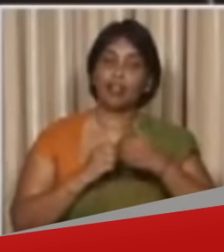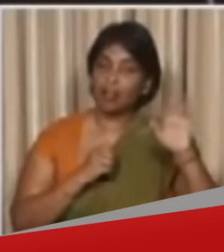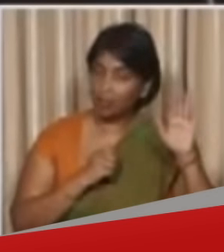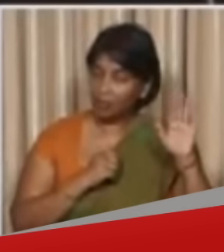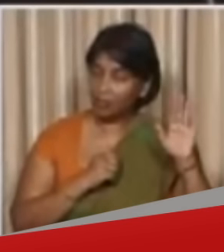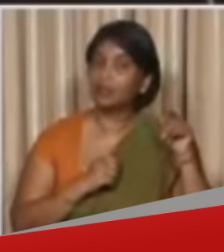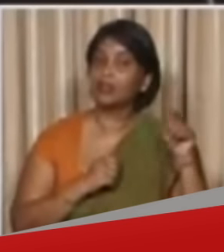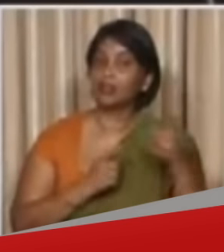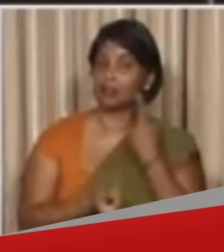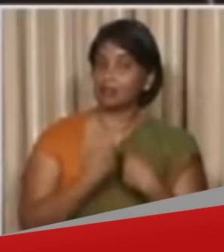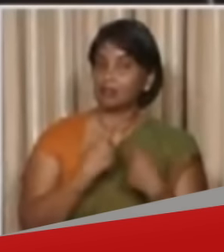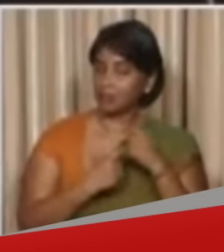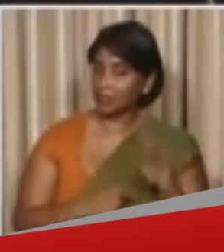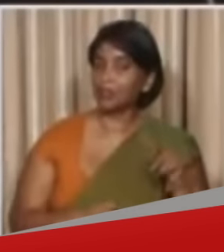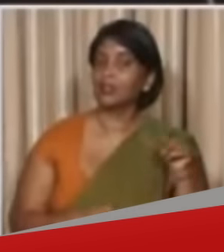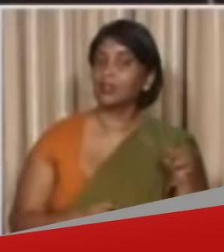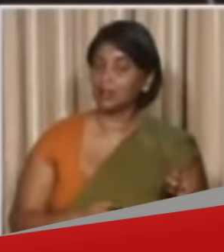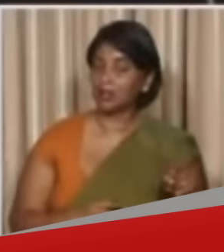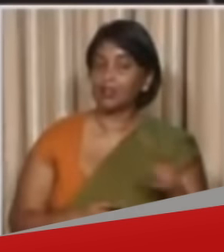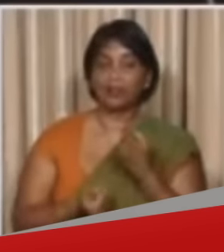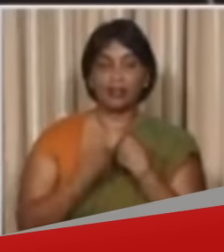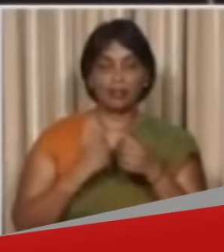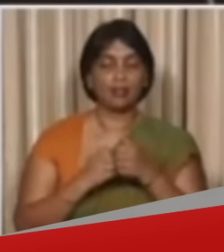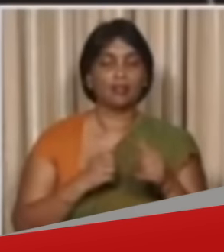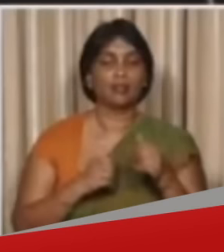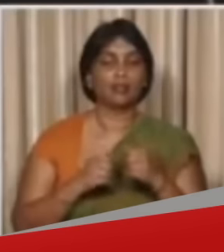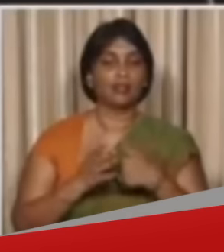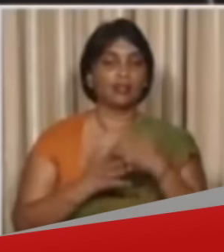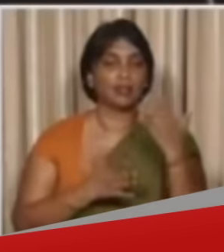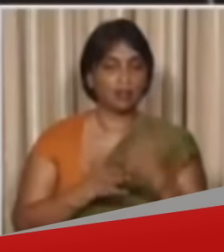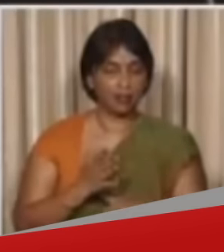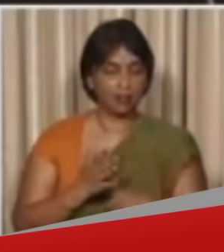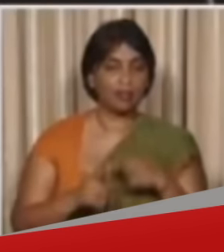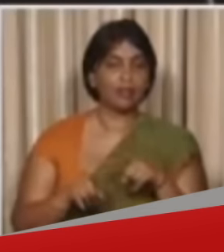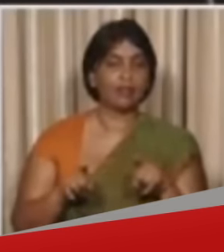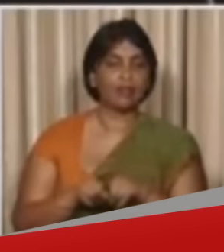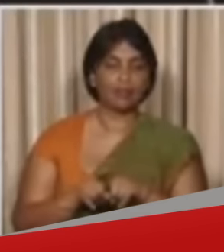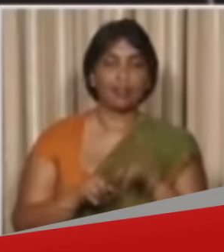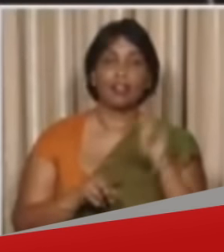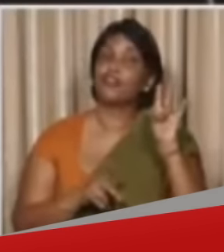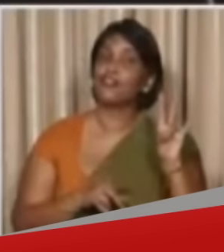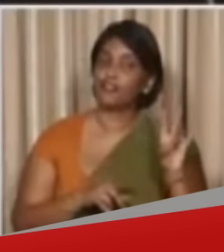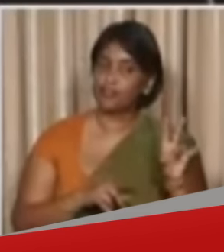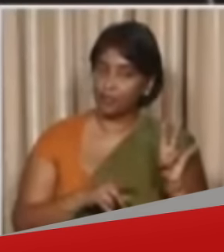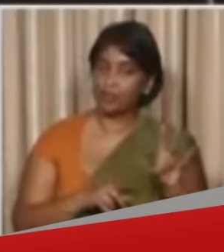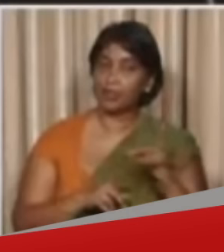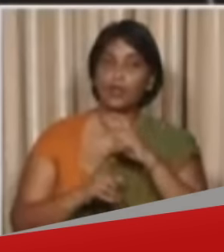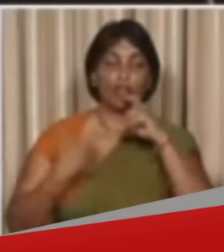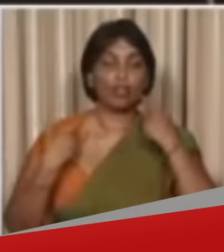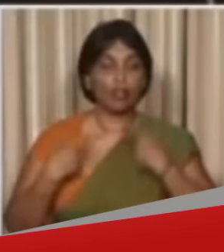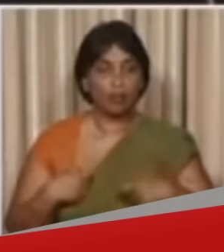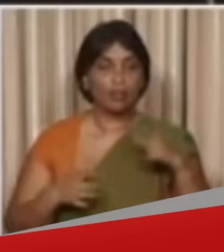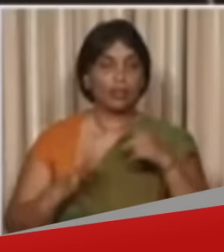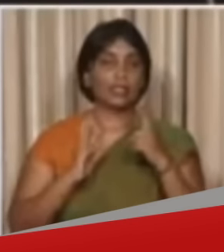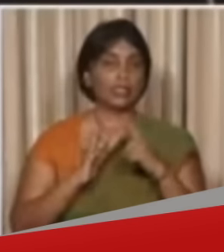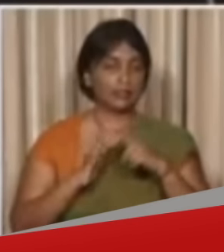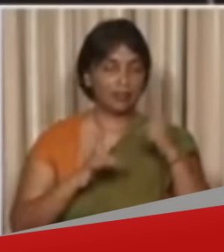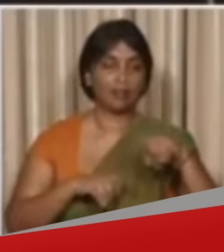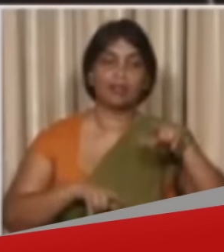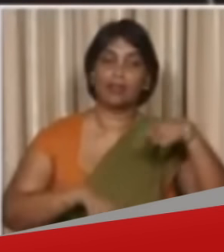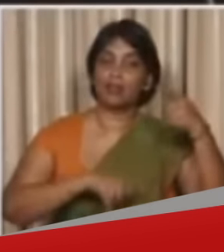ඉවත් කරන ලද විමර්ශනයෙන් සහ අධීක්ෂණයගේ නිලධාරී වාර්තාව 25 නීතිඥ හිජාස් ඉස්මුල්ලා සහ